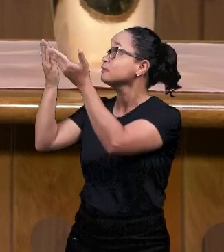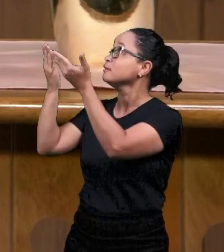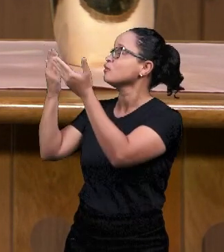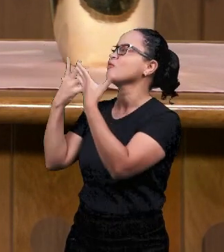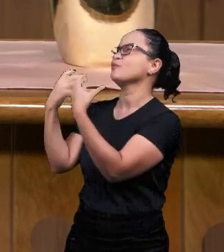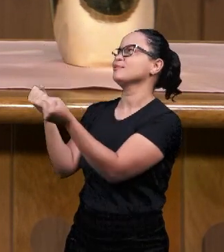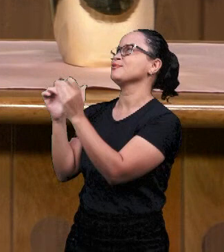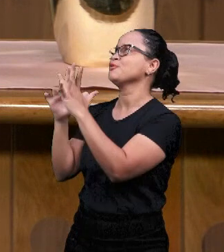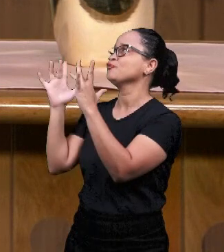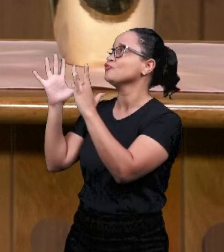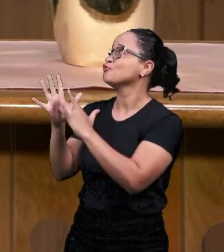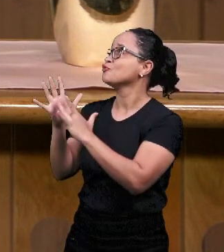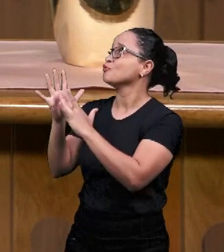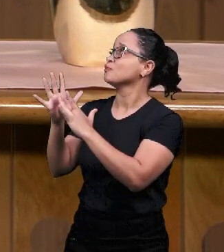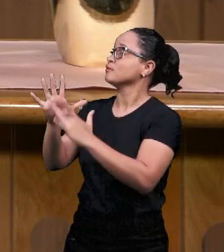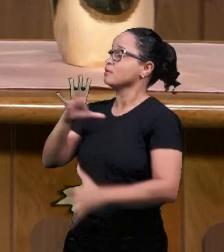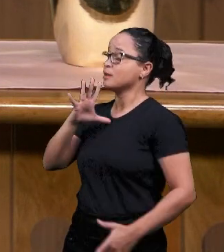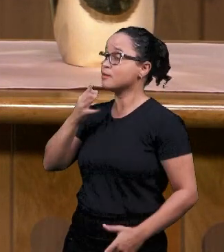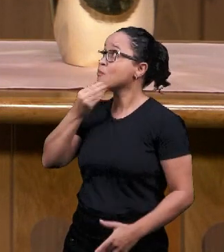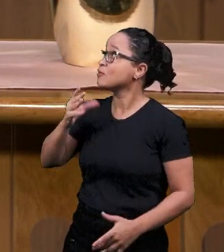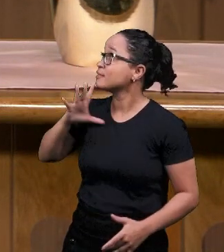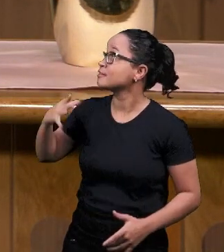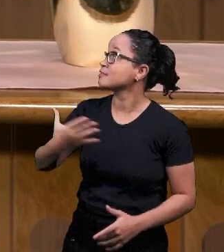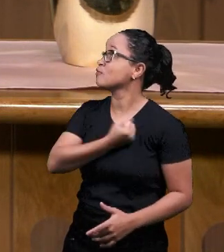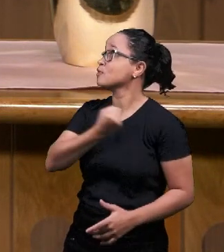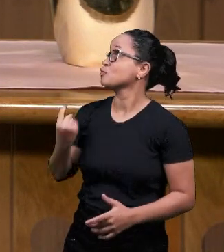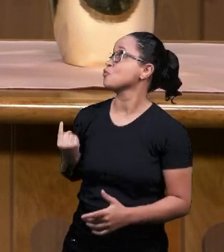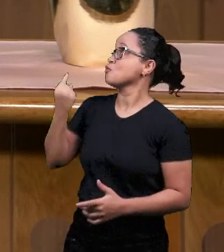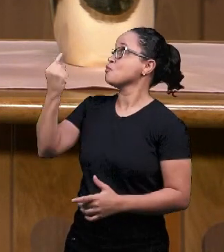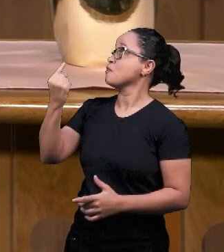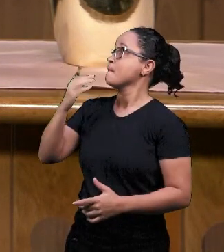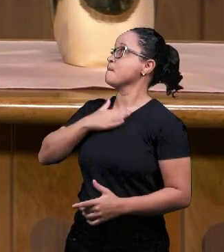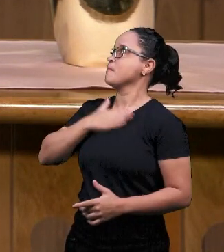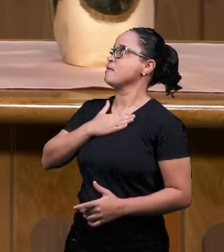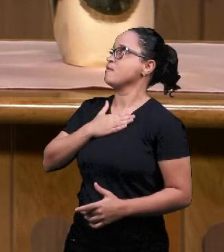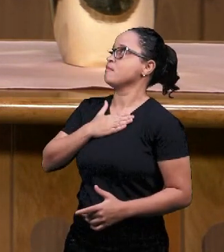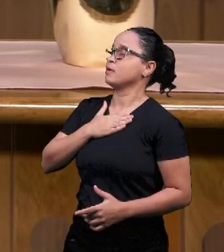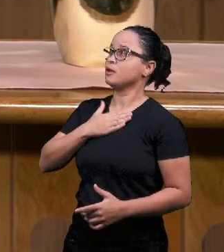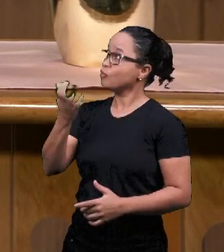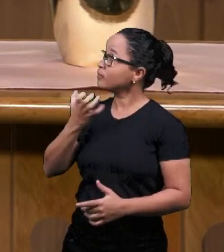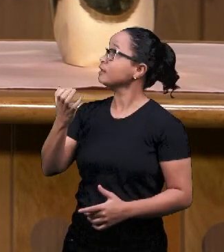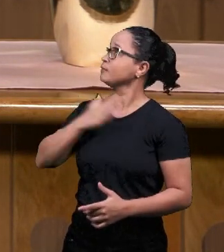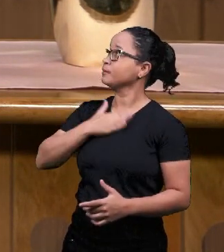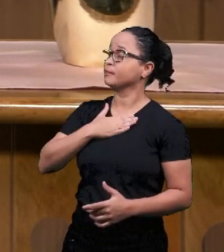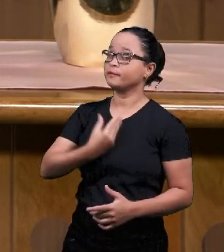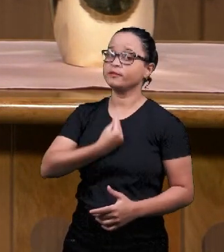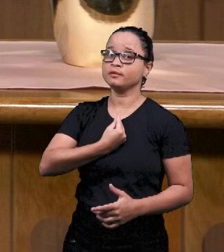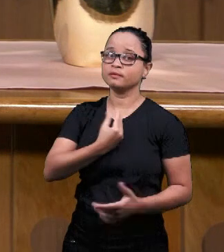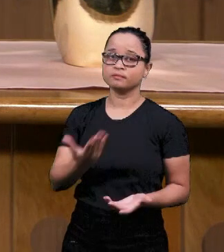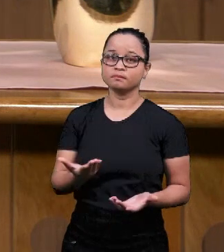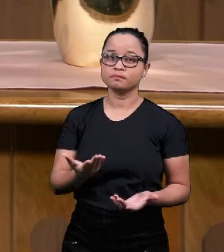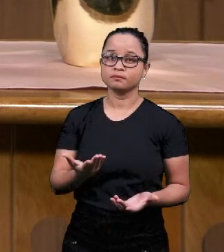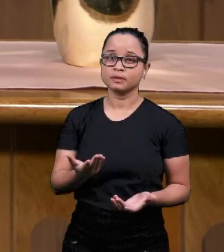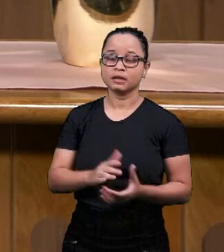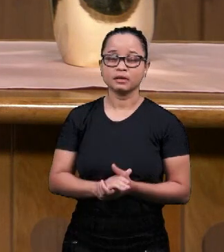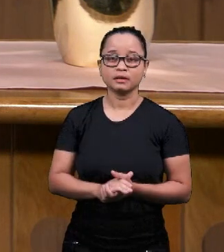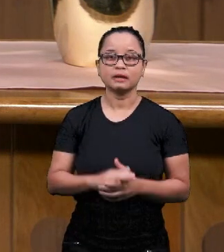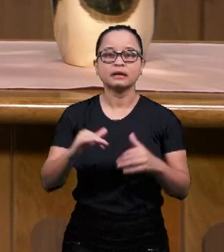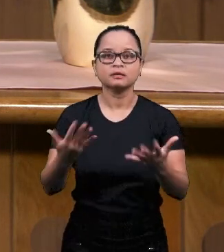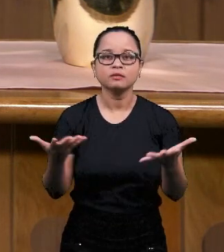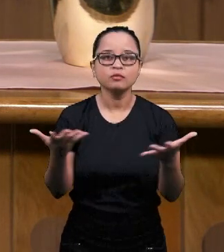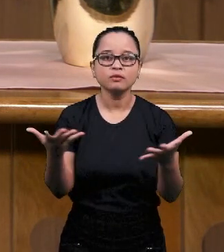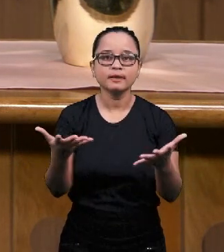жизнь моя, вот сердце мое. Я принимаю тебя, Иисус, как мой единственный, достаточный Спаситель. Это все, что я хочу для